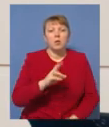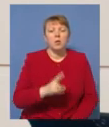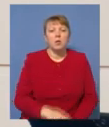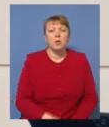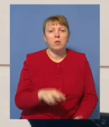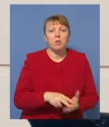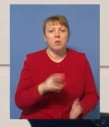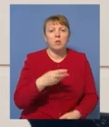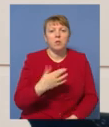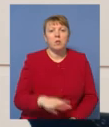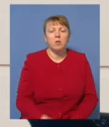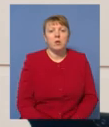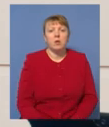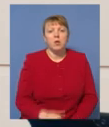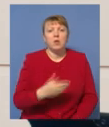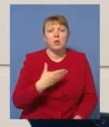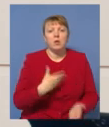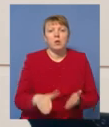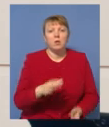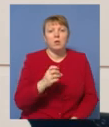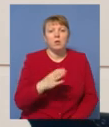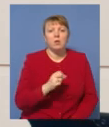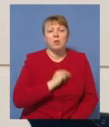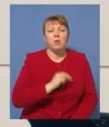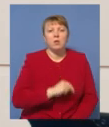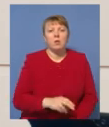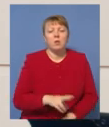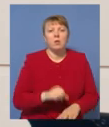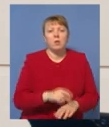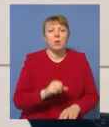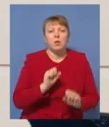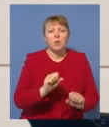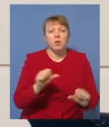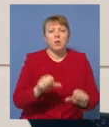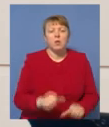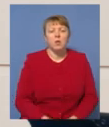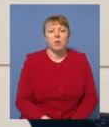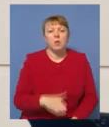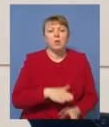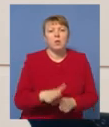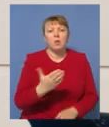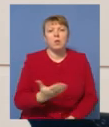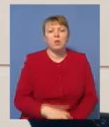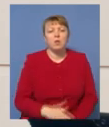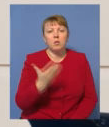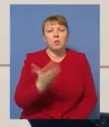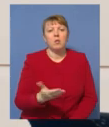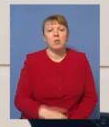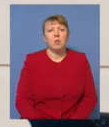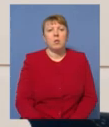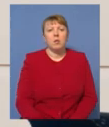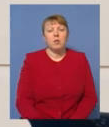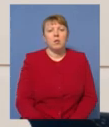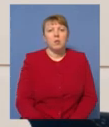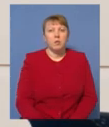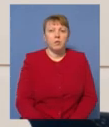от 8 июня адвокат Камит отстранен от участия в производстве по уголовному делу в качестве защитника с полным удовлетворением обращения.